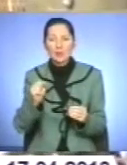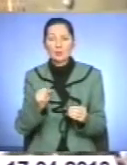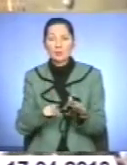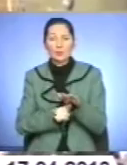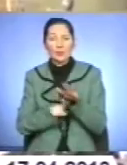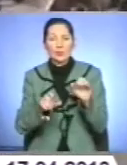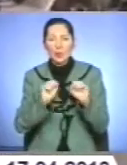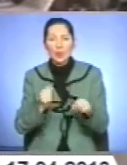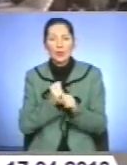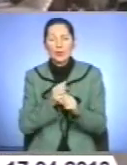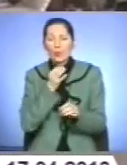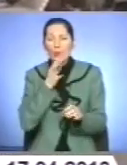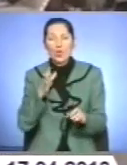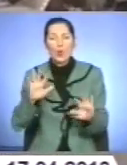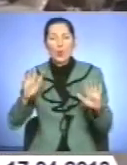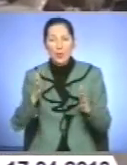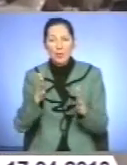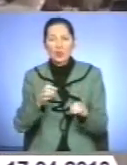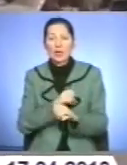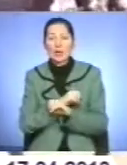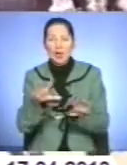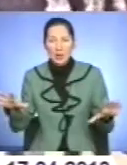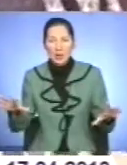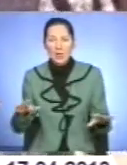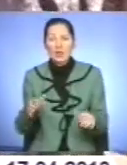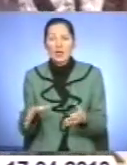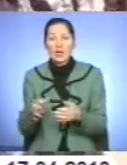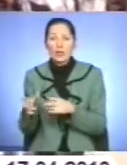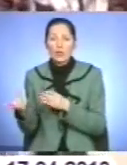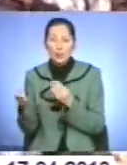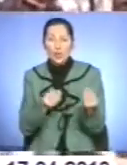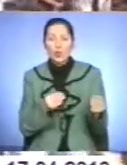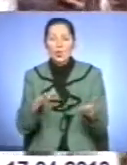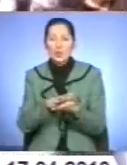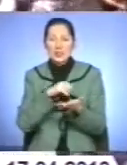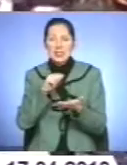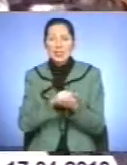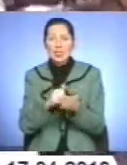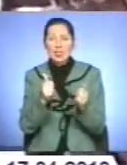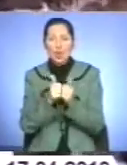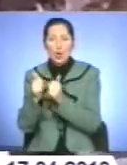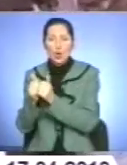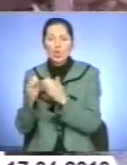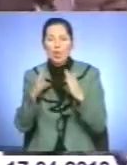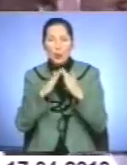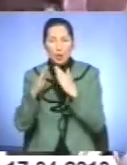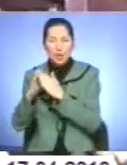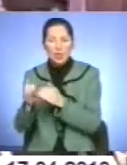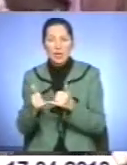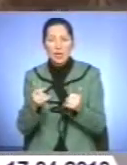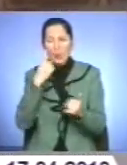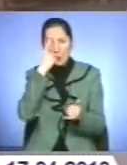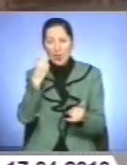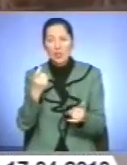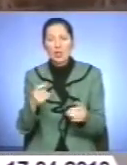ніж 1 кілометра та спричинити руйнування навколишніх будинків. Для попередження виникнення надзвичайної ситуації із найближчих